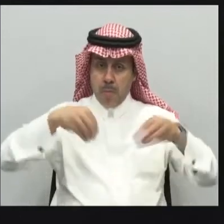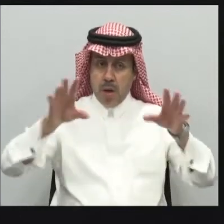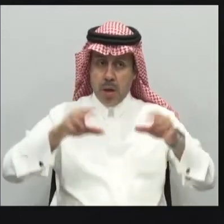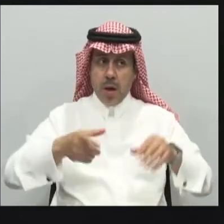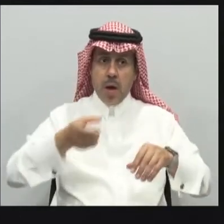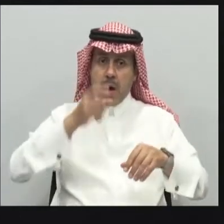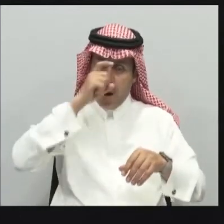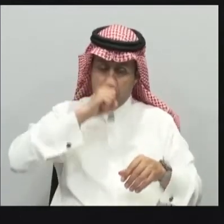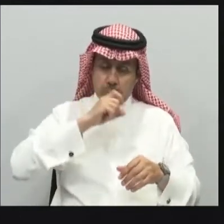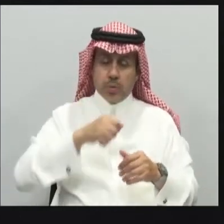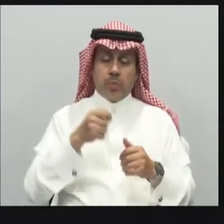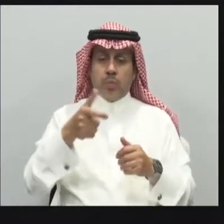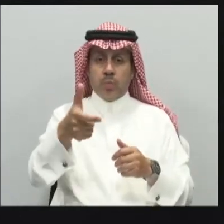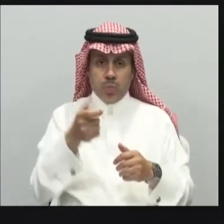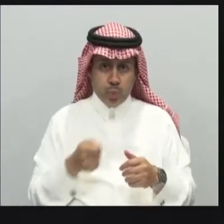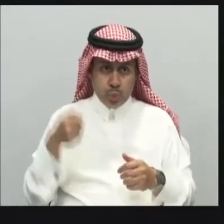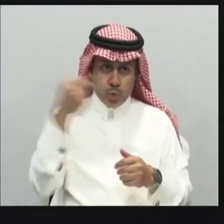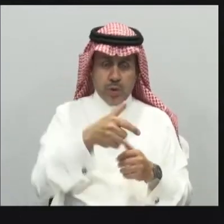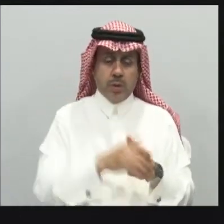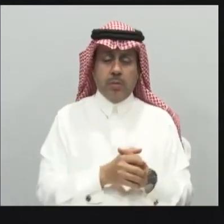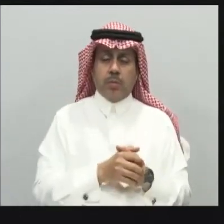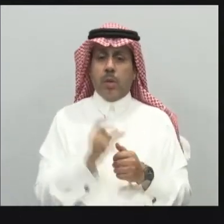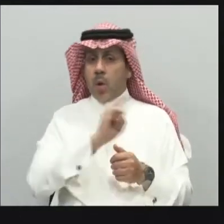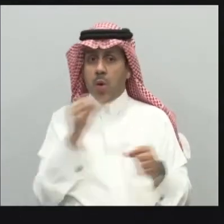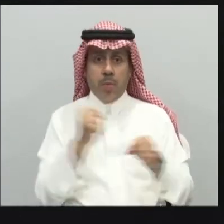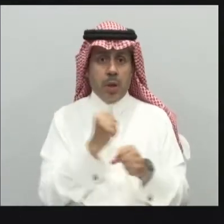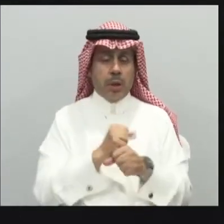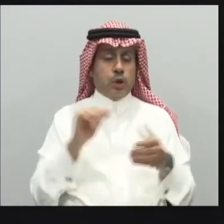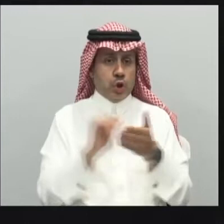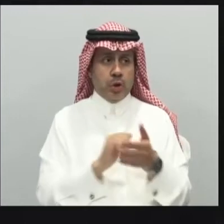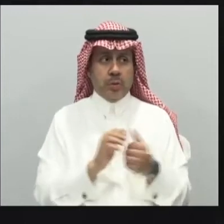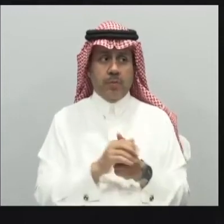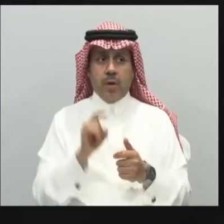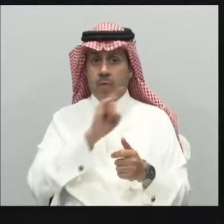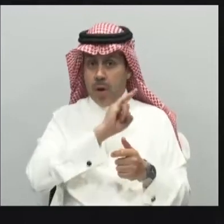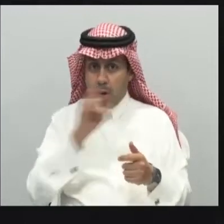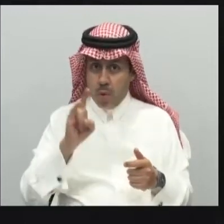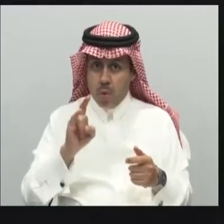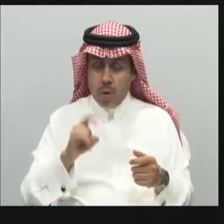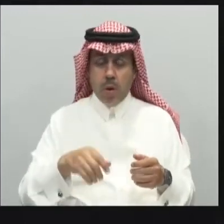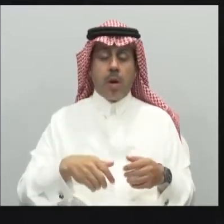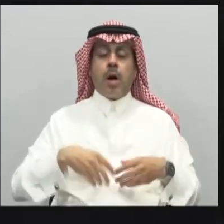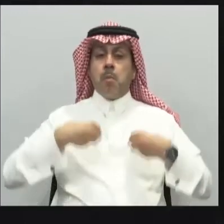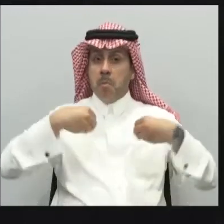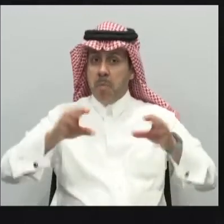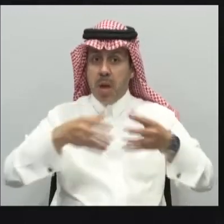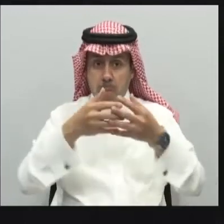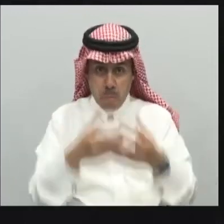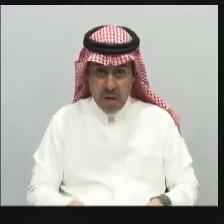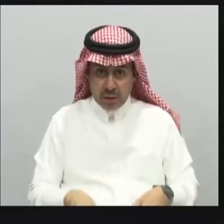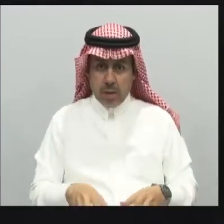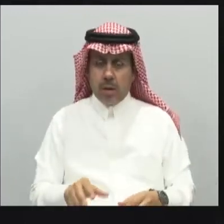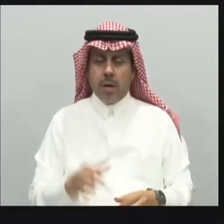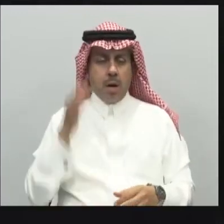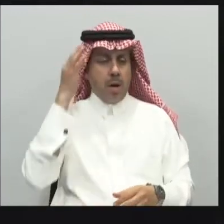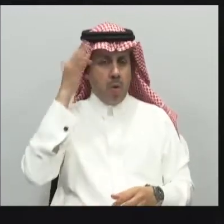او العكس من المشتري على البائع ولم يتحقق الشرط فلا نقول ان البيع باطل وانما نقول